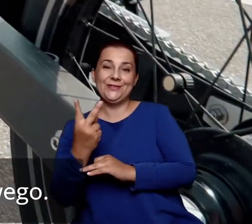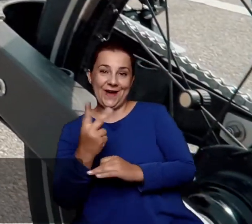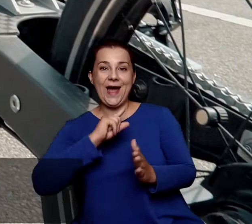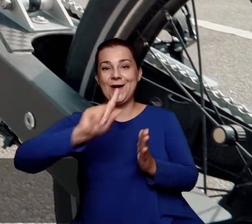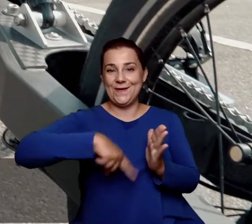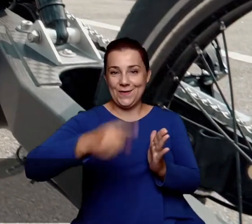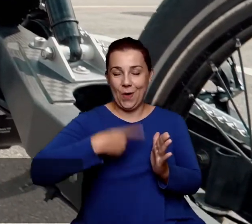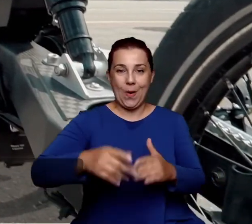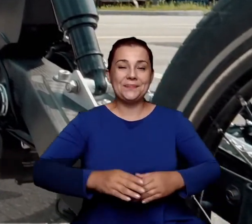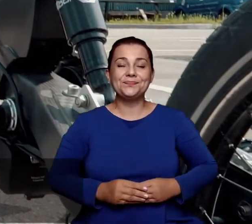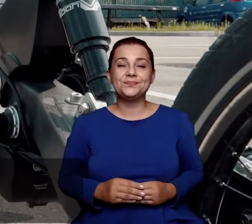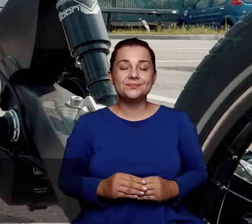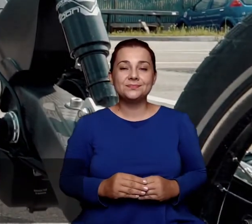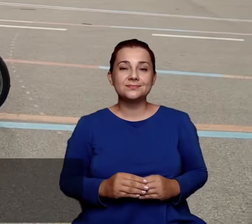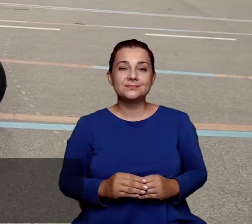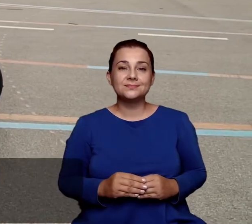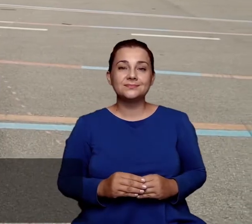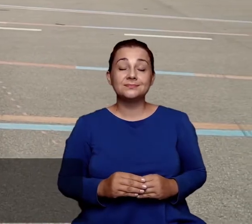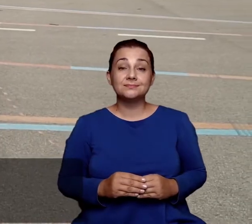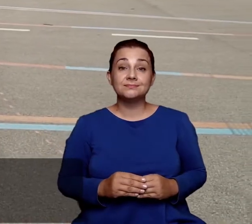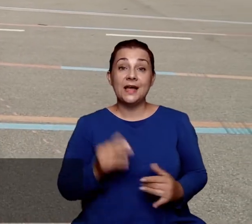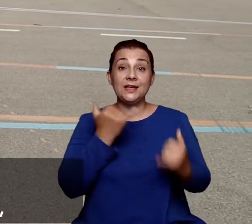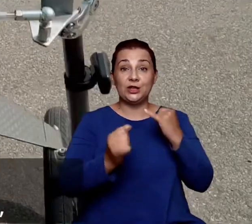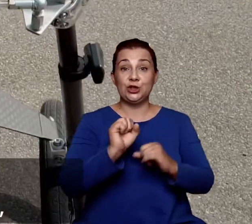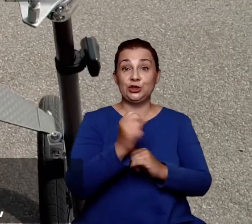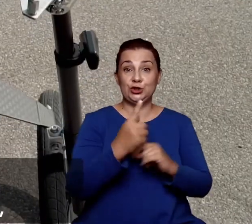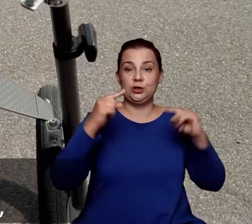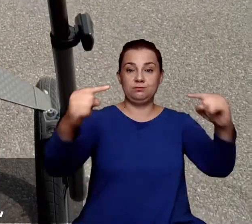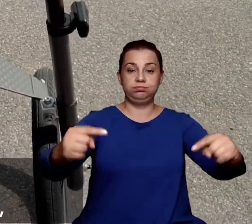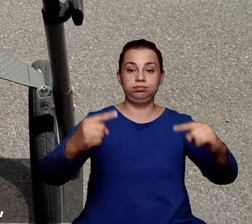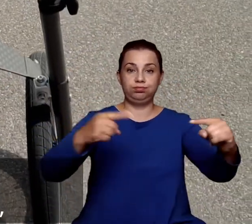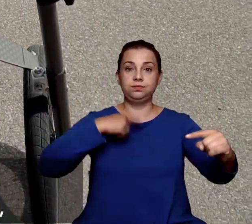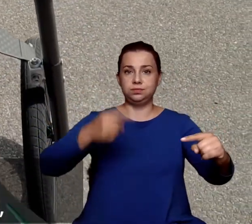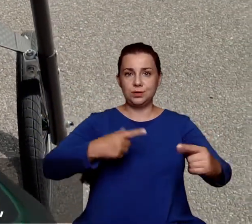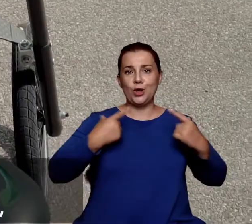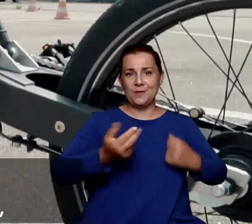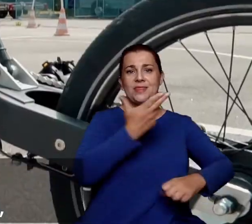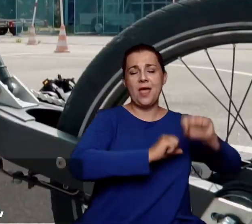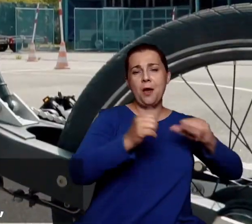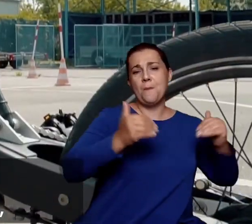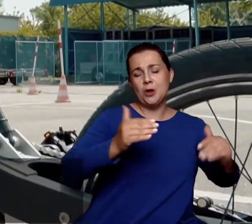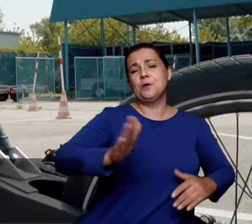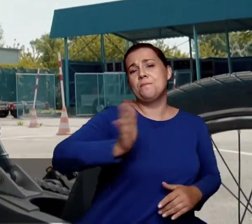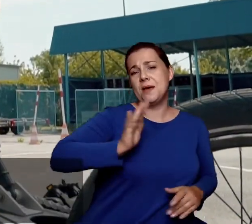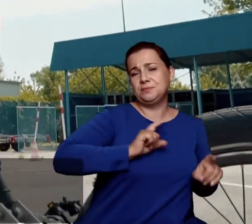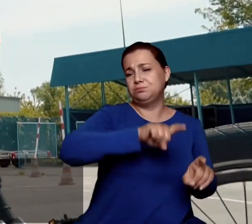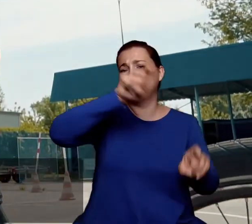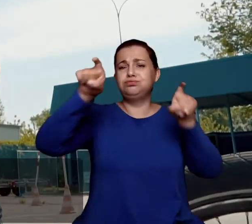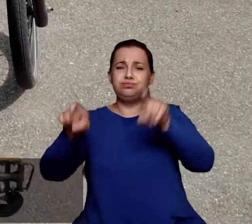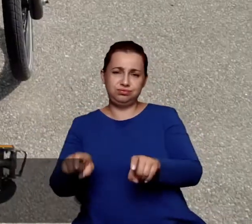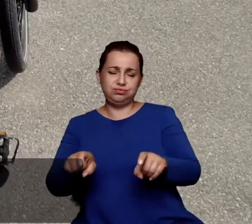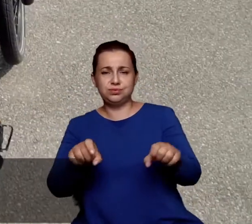dwukołowego. W trybie pojazdu trójkołowego osoby niepełnosprawne mogą bezpiecznie zajmować miejsce na siedzeniu oraz poruszać się